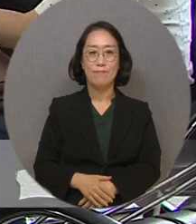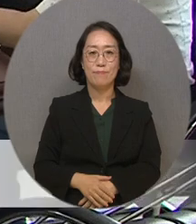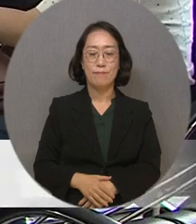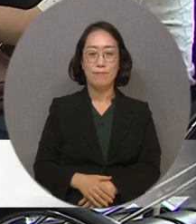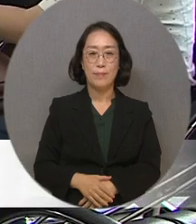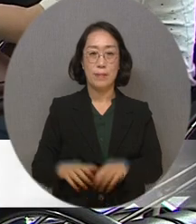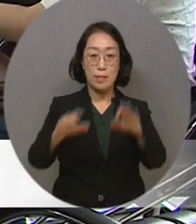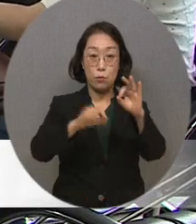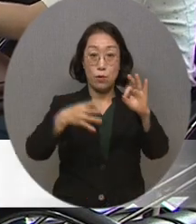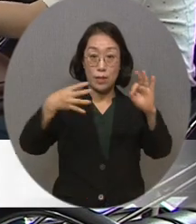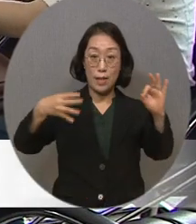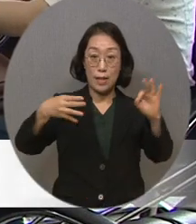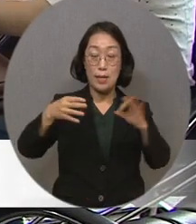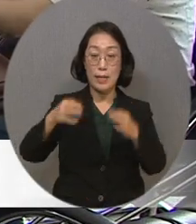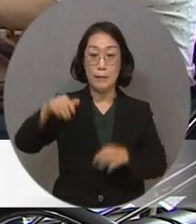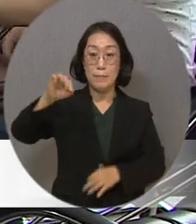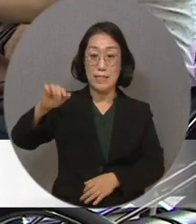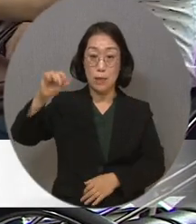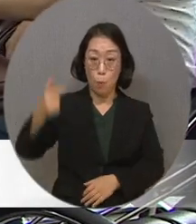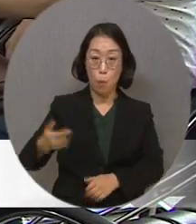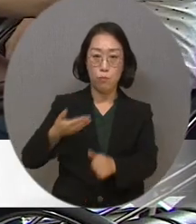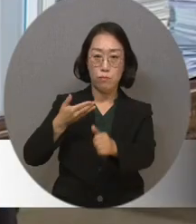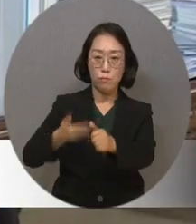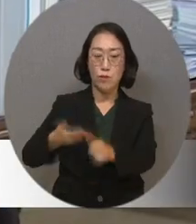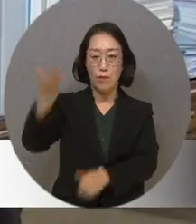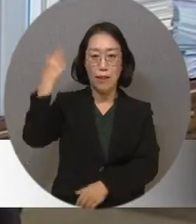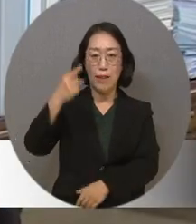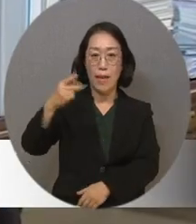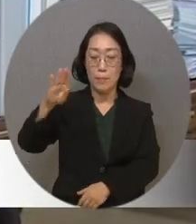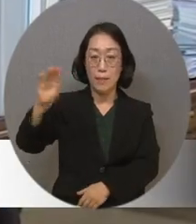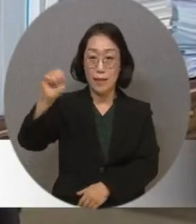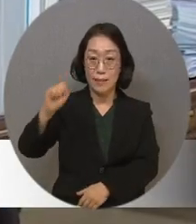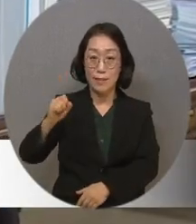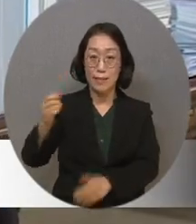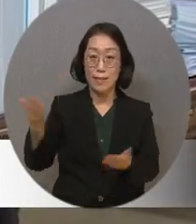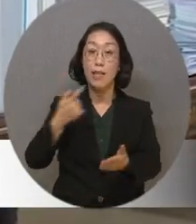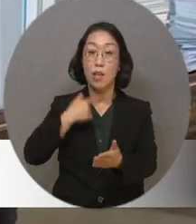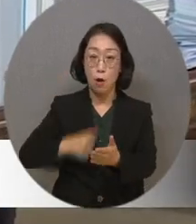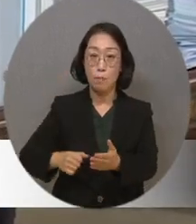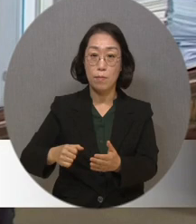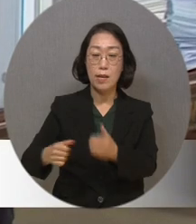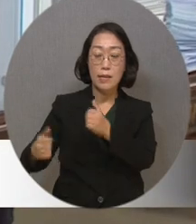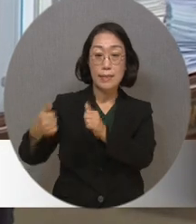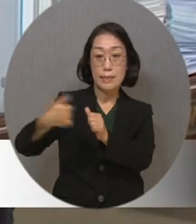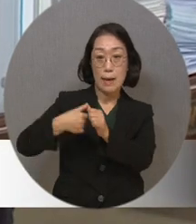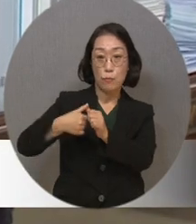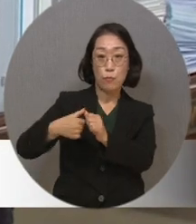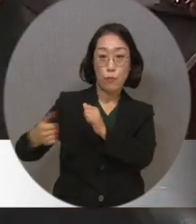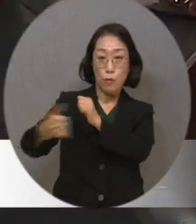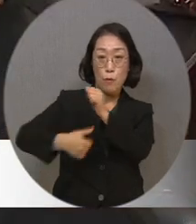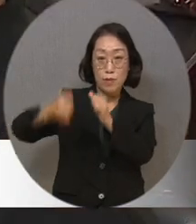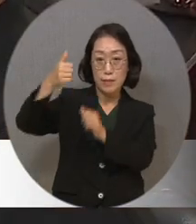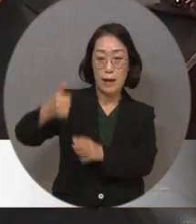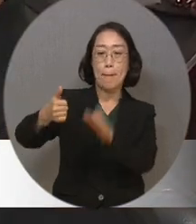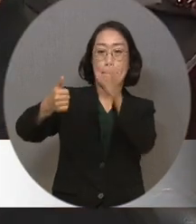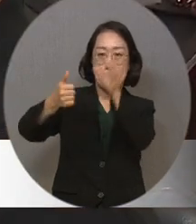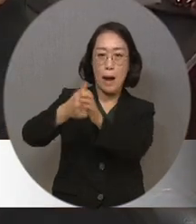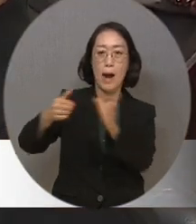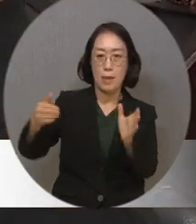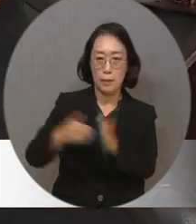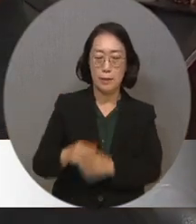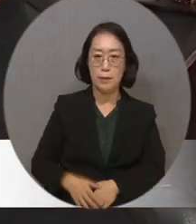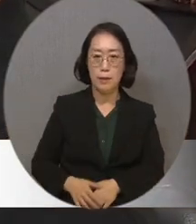지난 4일 김진홍 전 KBS 제작본부장이 신임 자문위원장으로 위촉됐습니다. 김